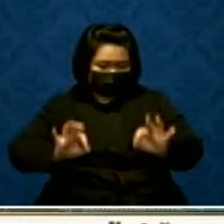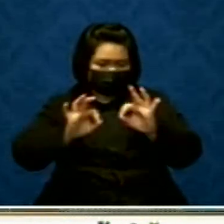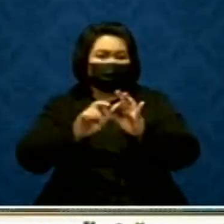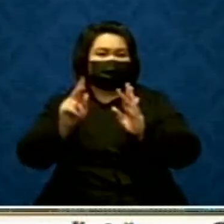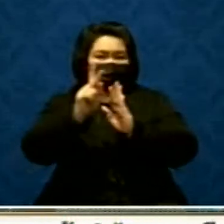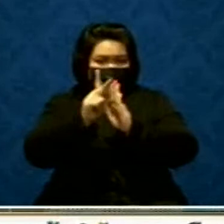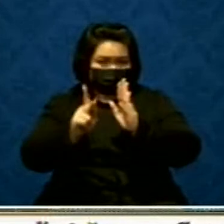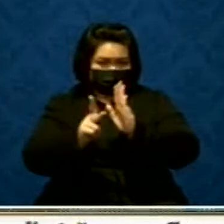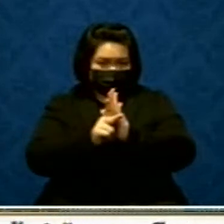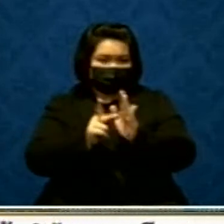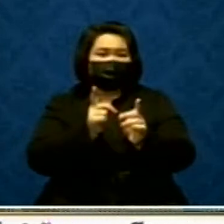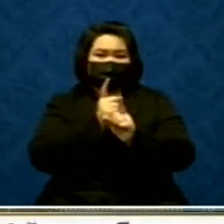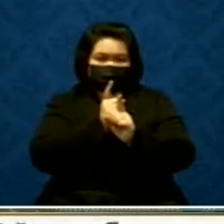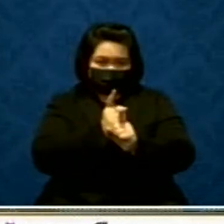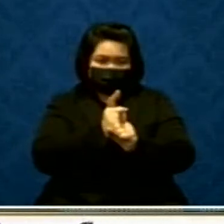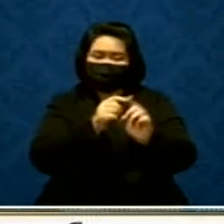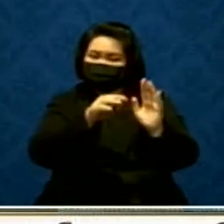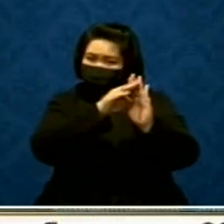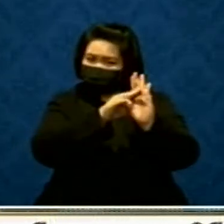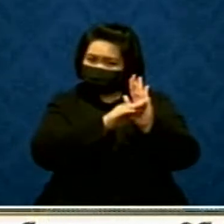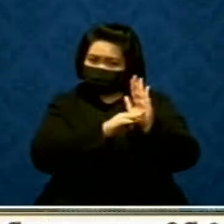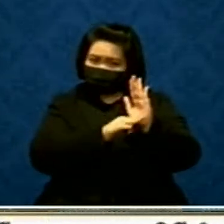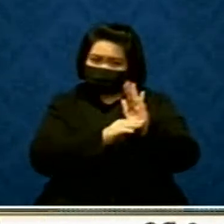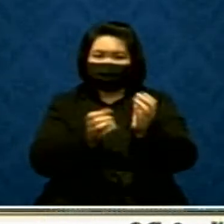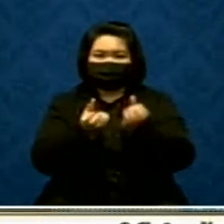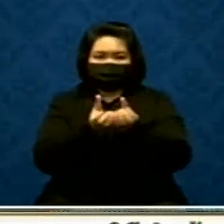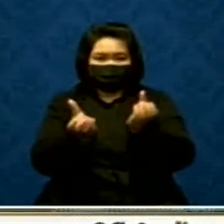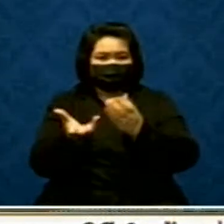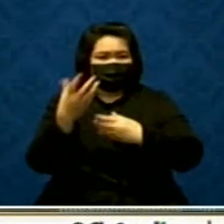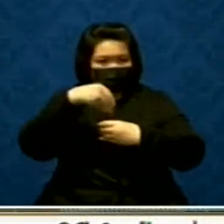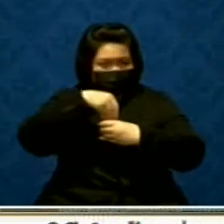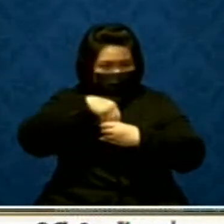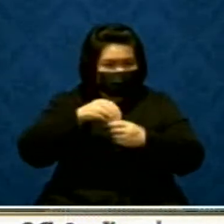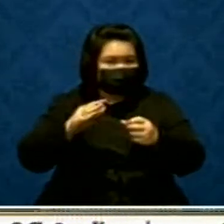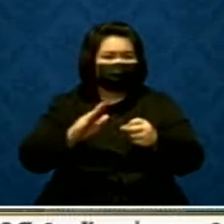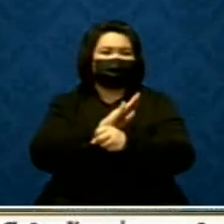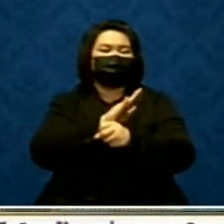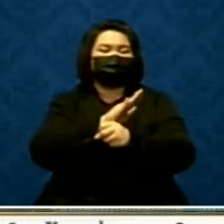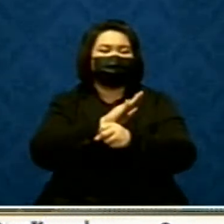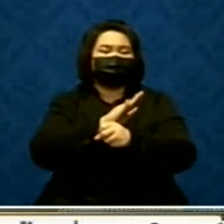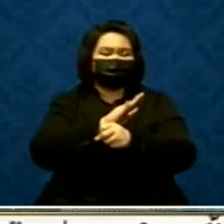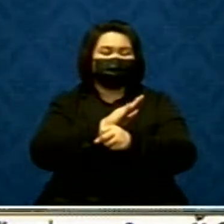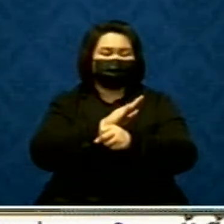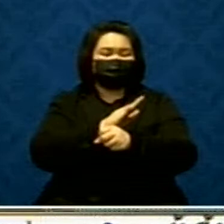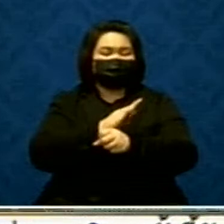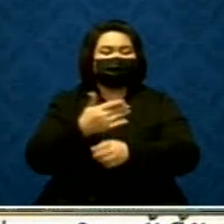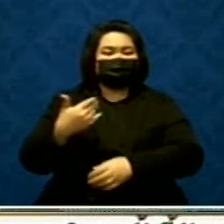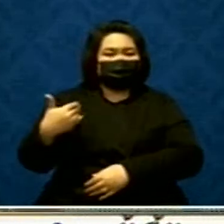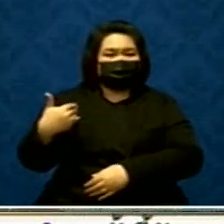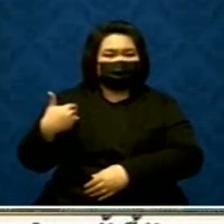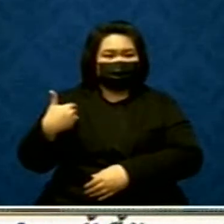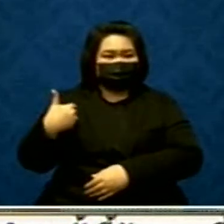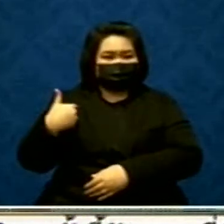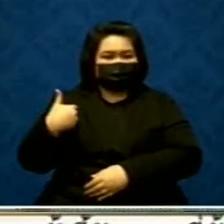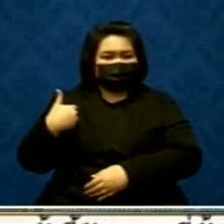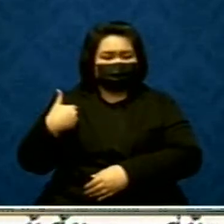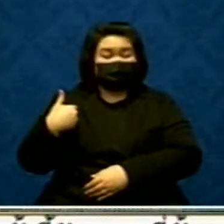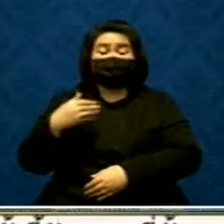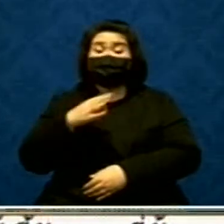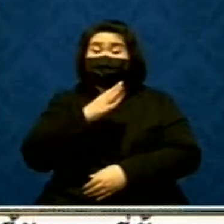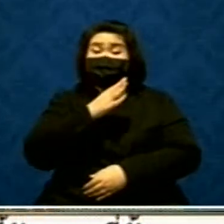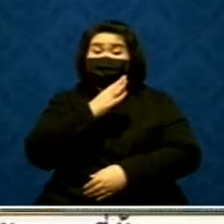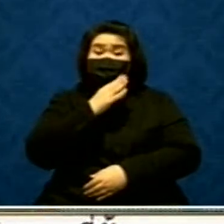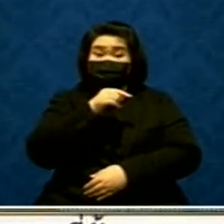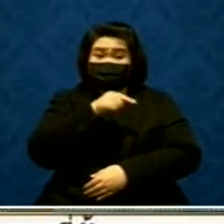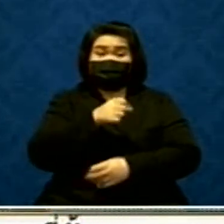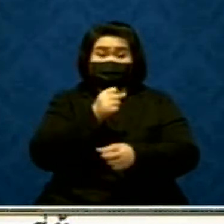กฎหมายและหลักธรรมาภิบาลอย่างเคร่งครัดนะครับเราก็จะต้องมีการดำเนินการ